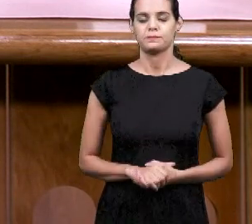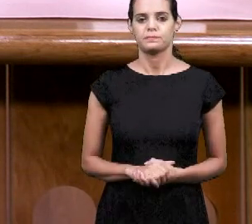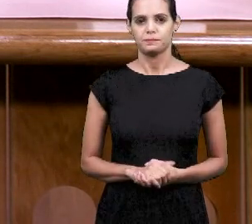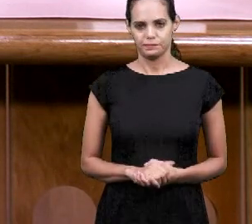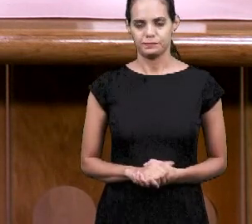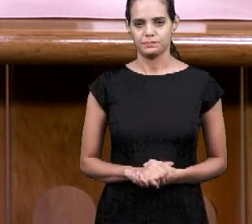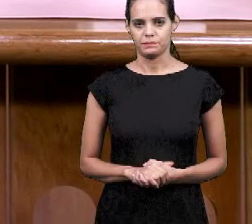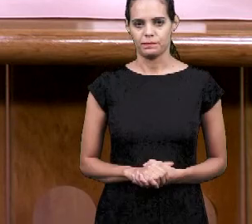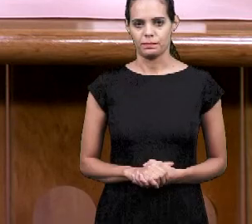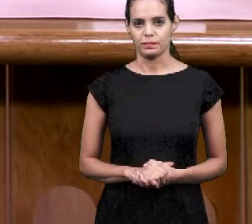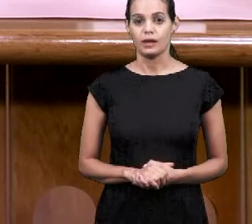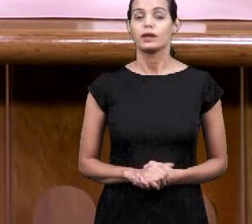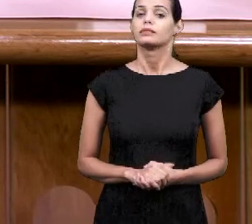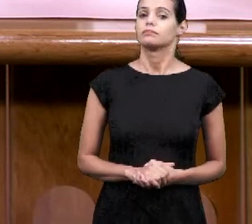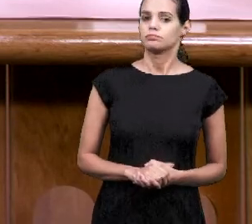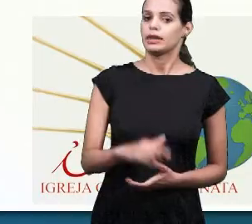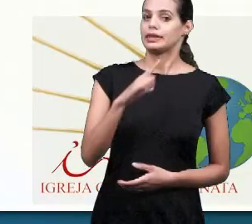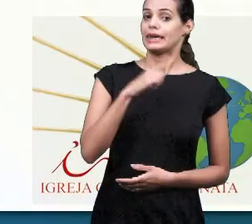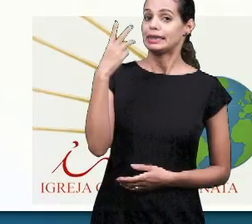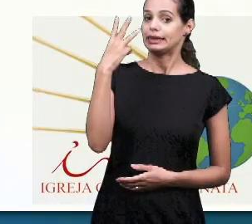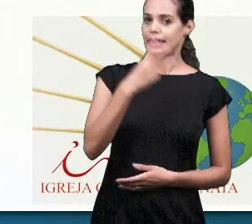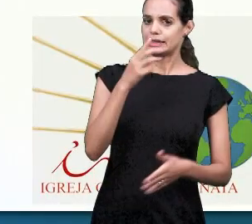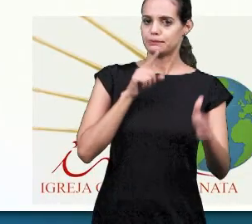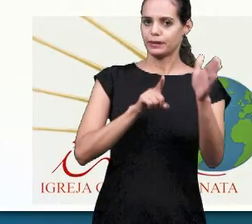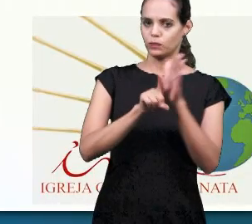Quel est le but du Seigneur Jésus de sauver cette femme?